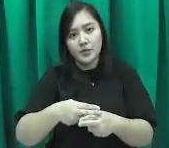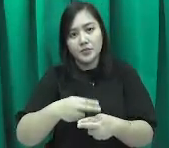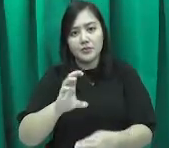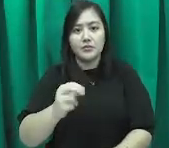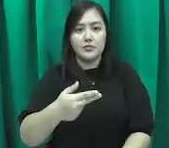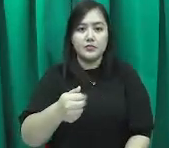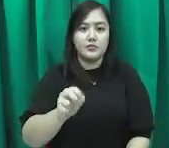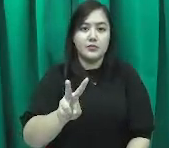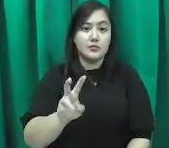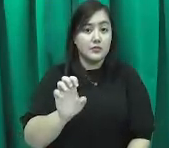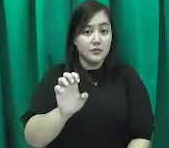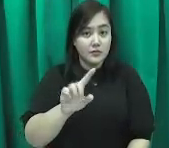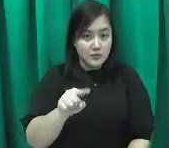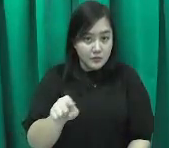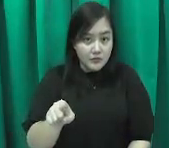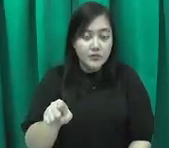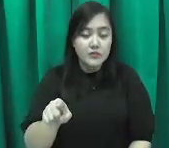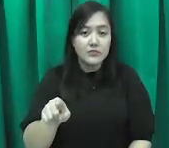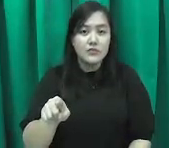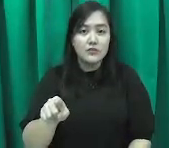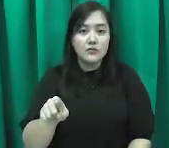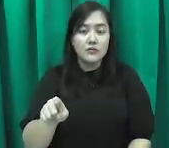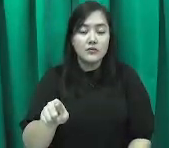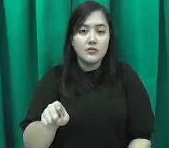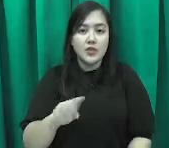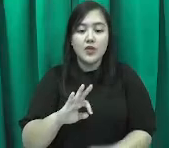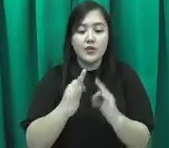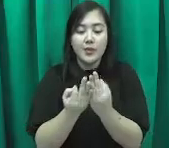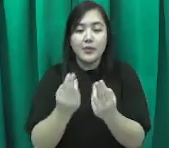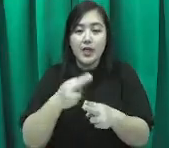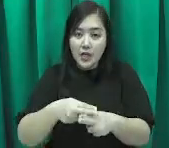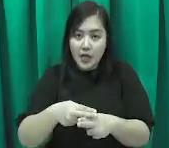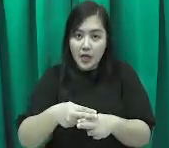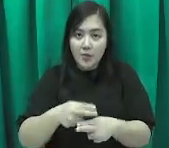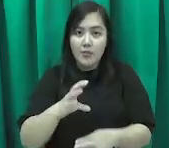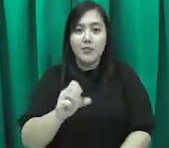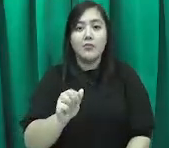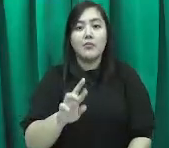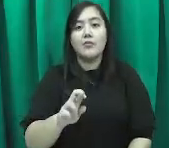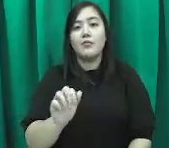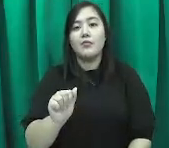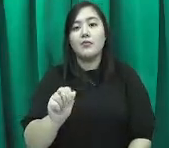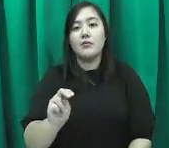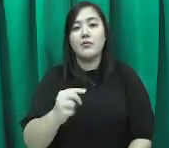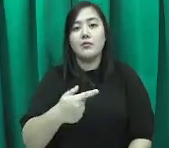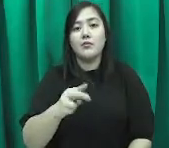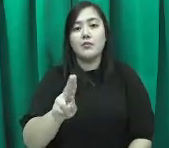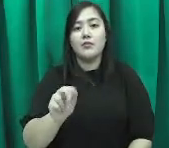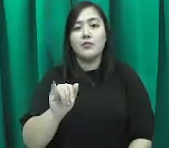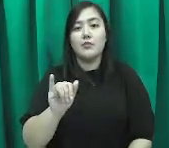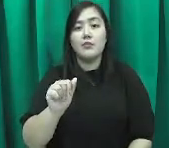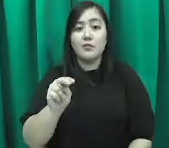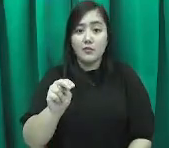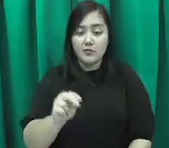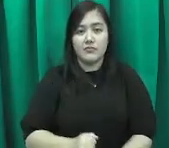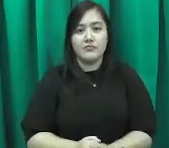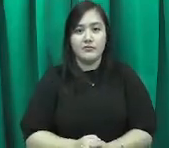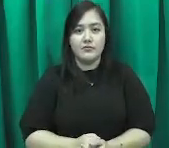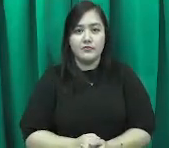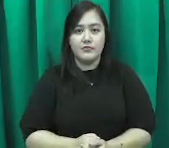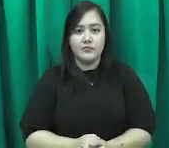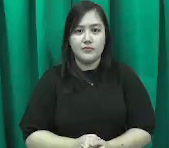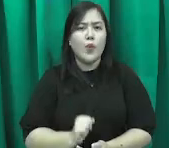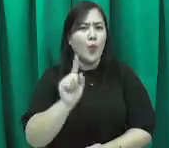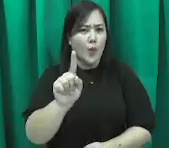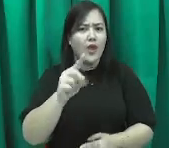pamilya, iisa lang dapat kayo. Iisang katuruan, iisang kaisipan. Di ba? So, tama yung sabi mo, sir. Para maging maayos ang pamilya nyo. That's right, sir. Pag tama